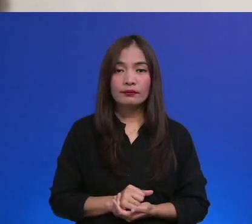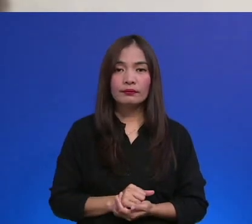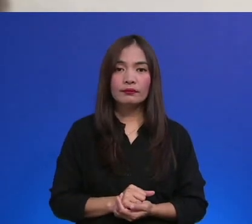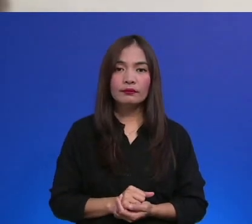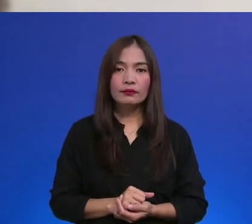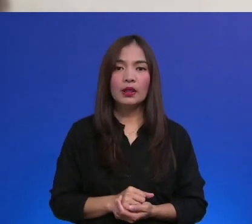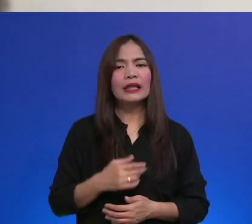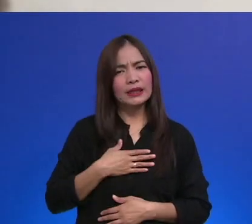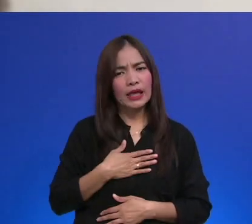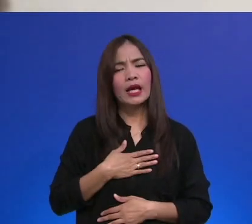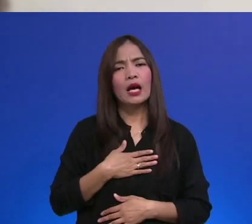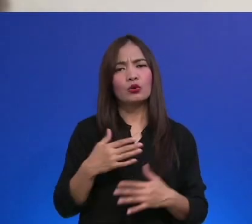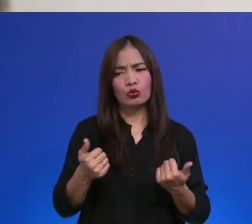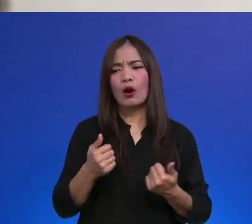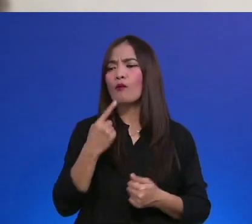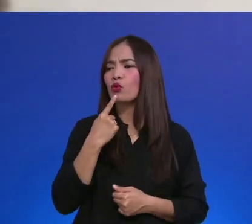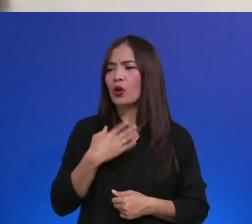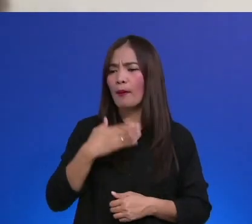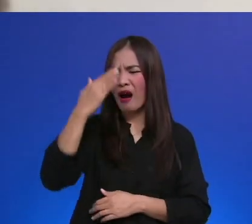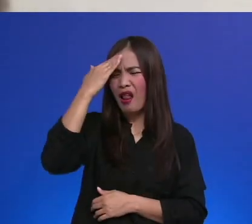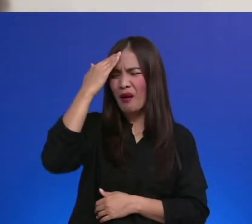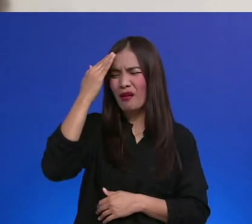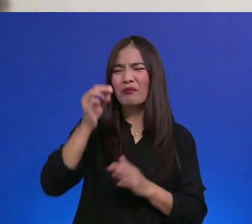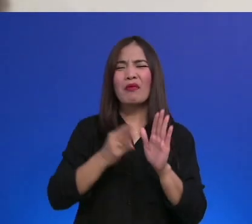dan saya juga sudah mengalami masalah-masalah